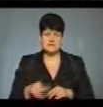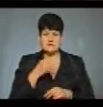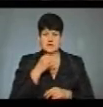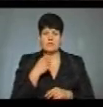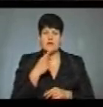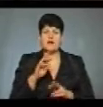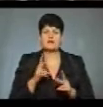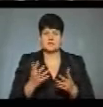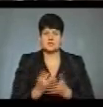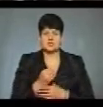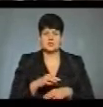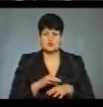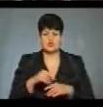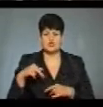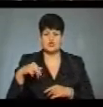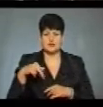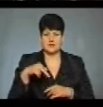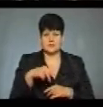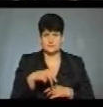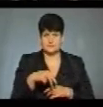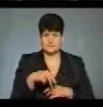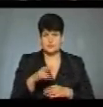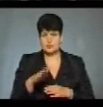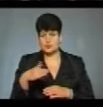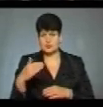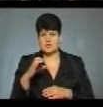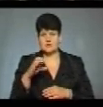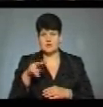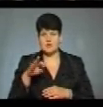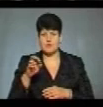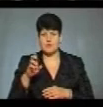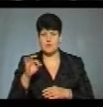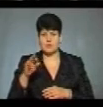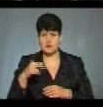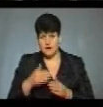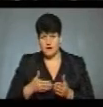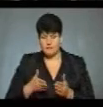Груб'яка. Йшли від сторони Слободи до Козові.